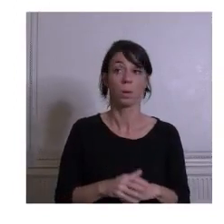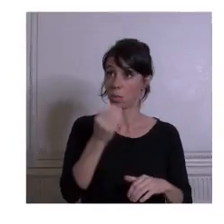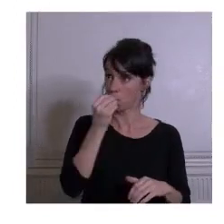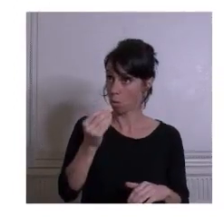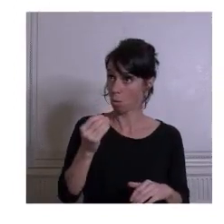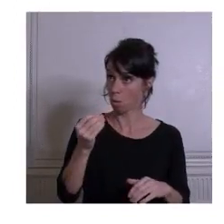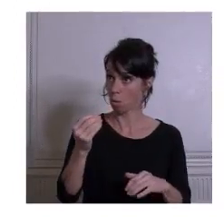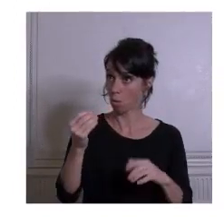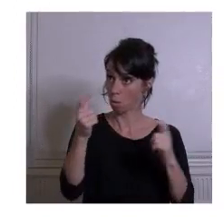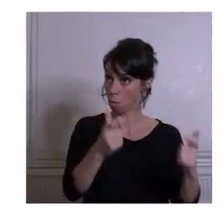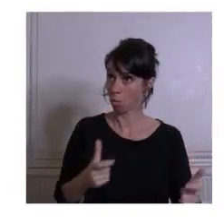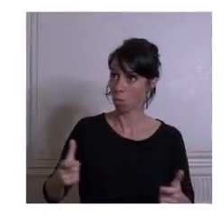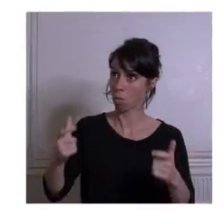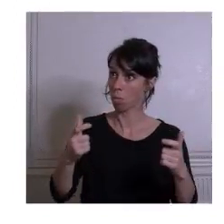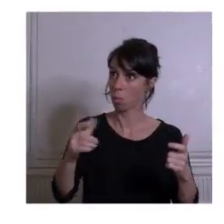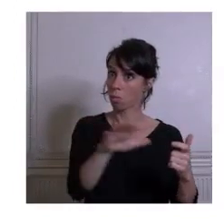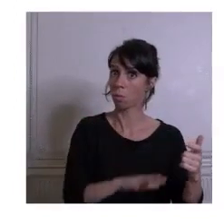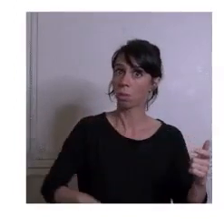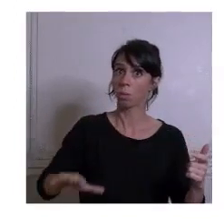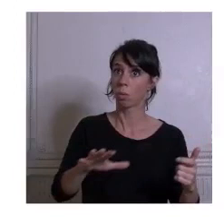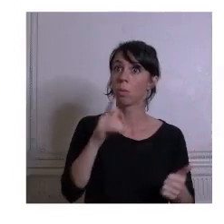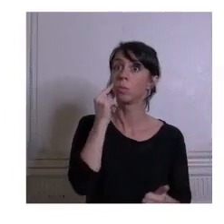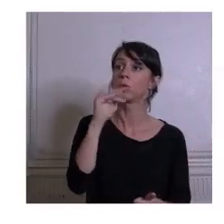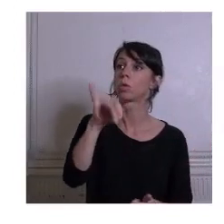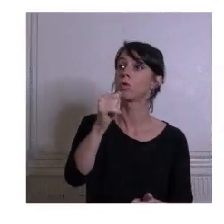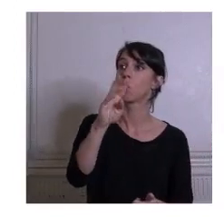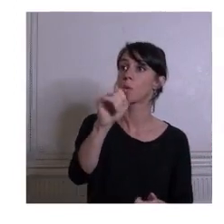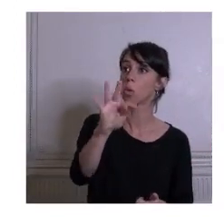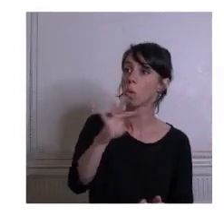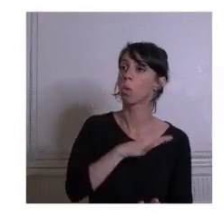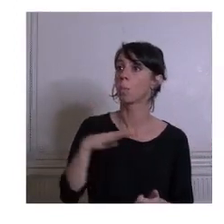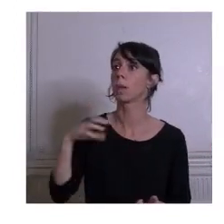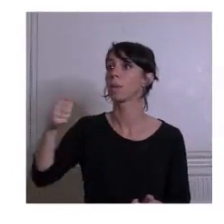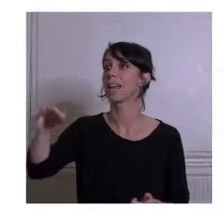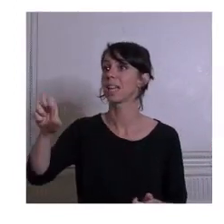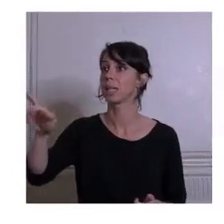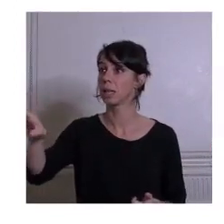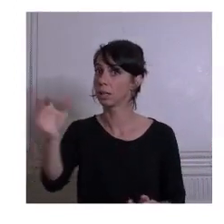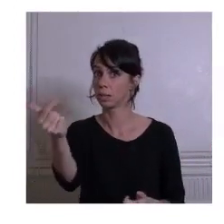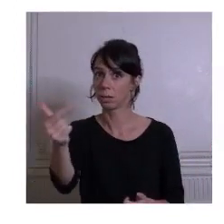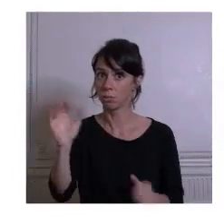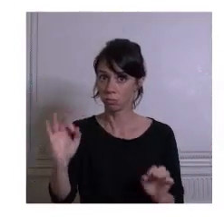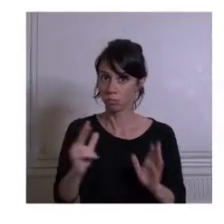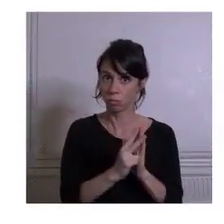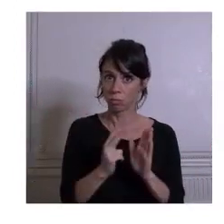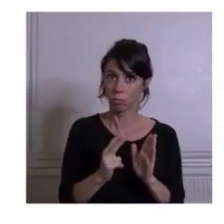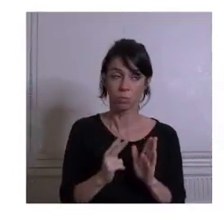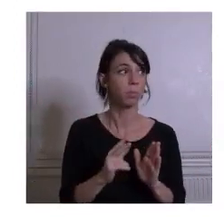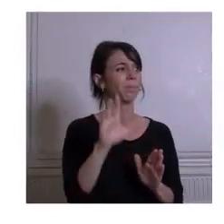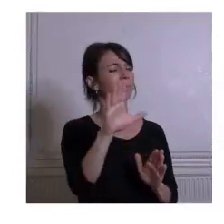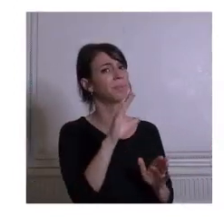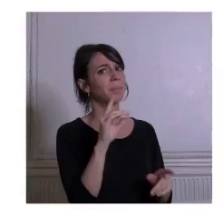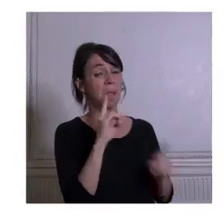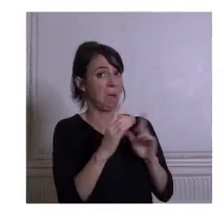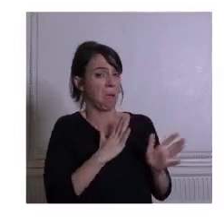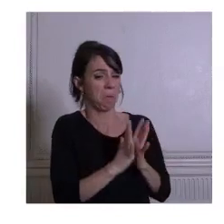rénovation énergétique. Mais c'est un autre sujet. Y a-t-il d'autres demandes de prise de parole? Je n'en vois pas, je